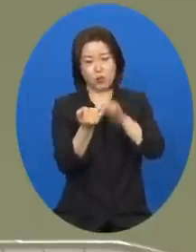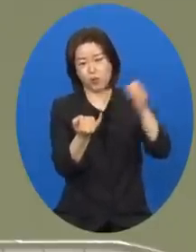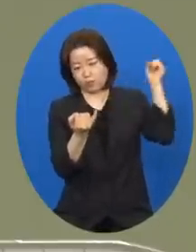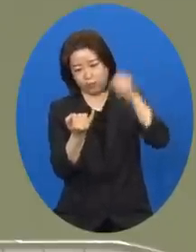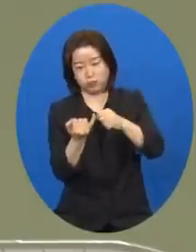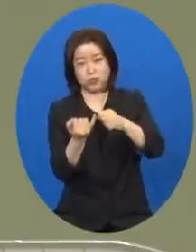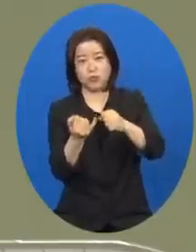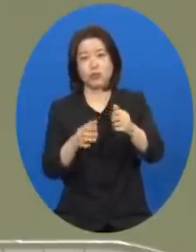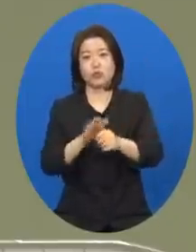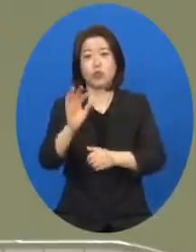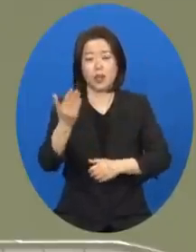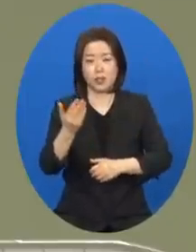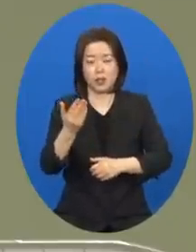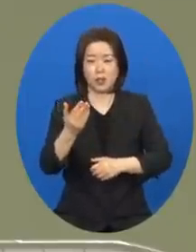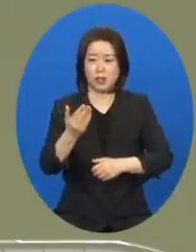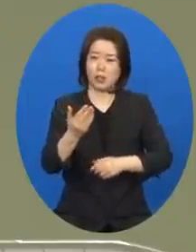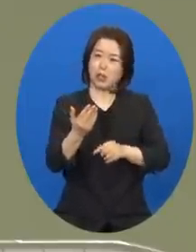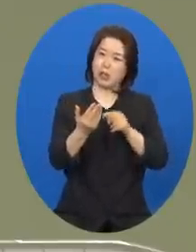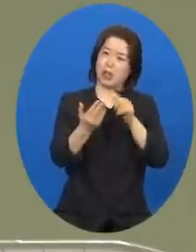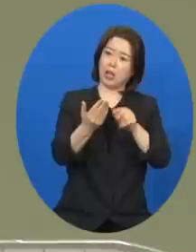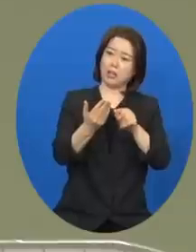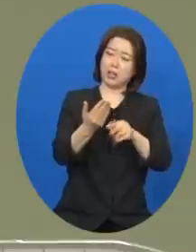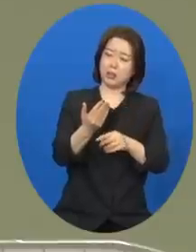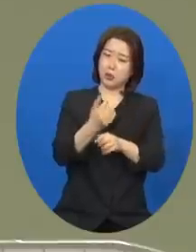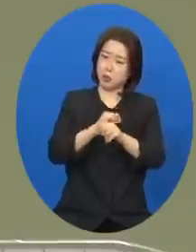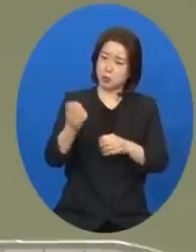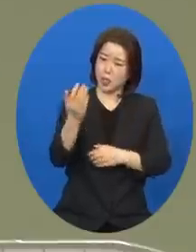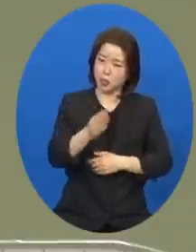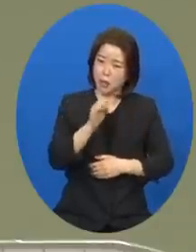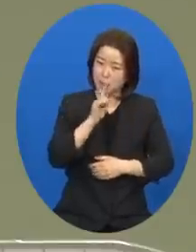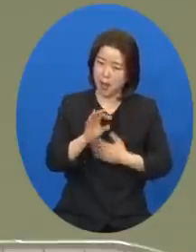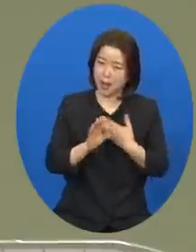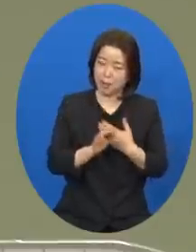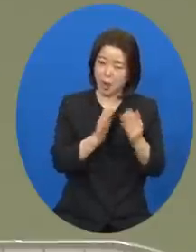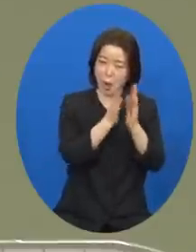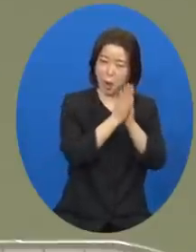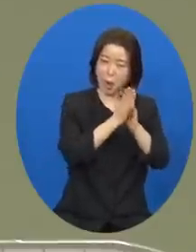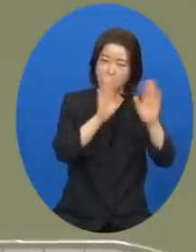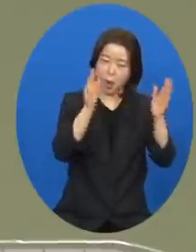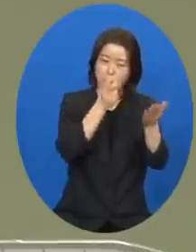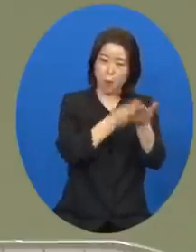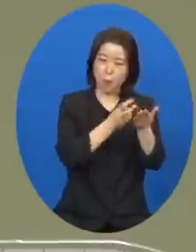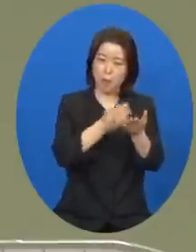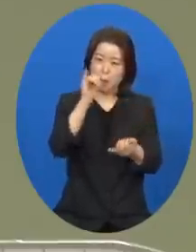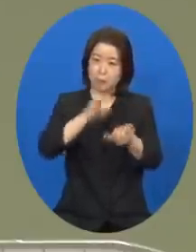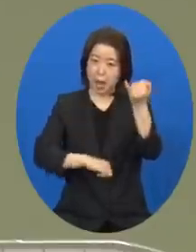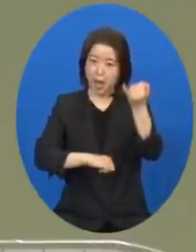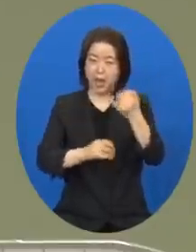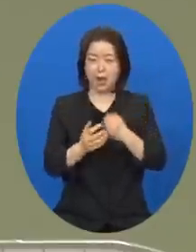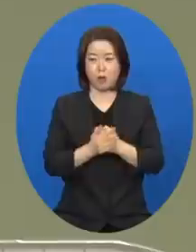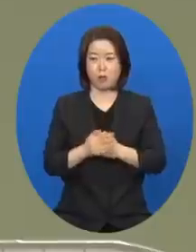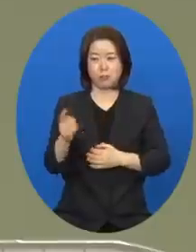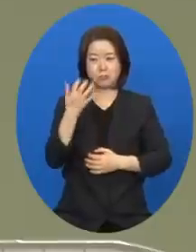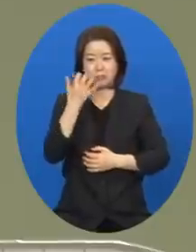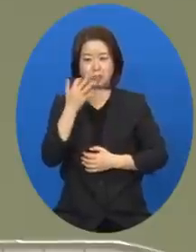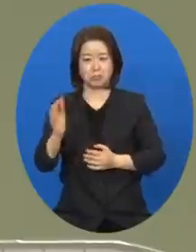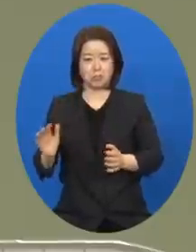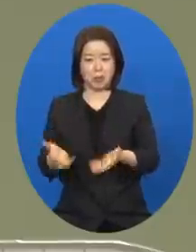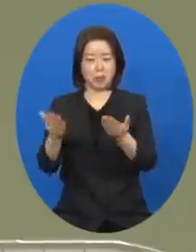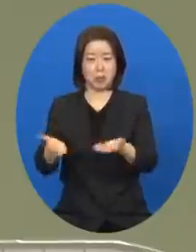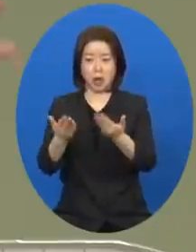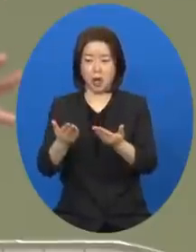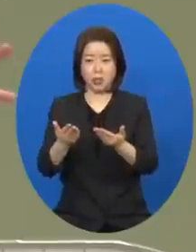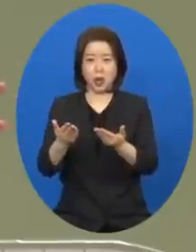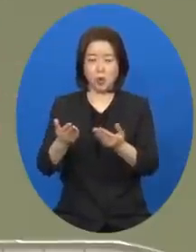그러면 모세 율법을 어기는 거잖아요. 그리고 음행을 조장한다고 뒤집어 씌울 수도 있잖아요.